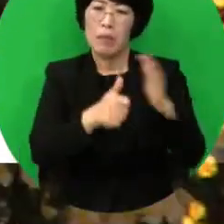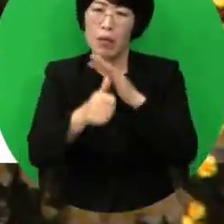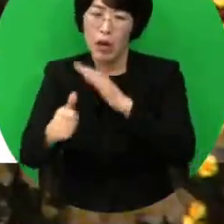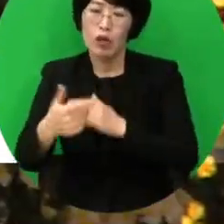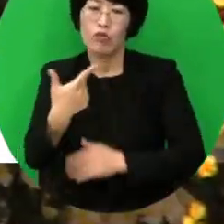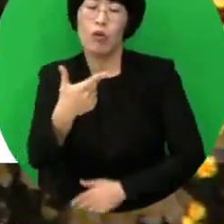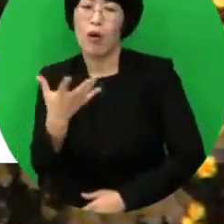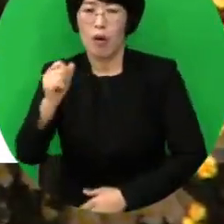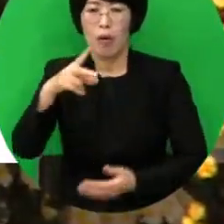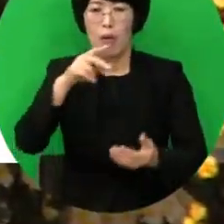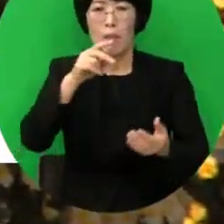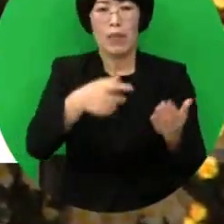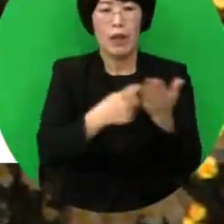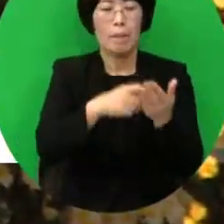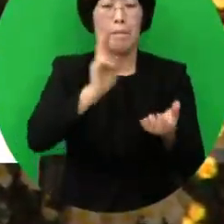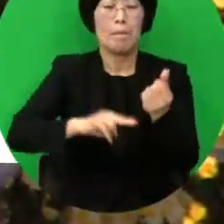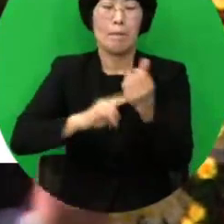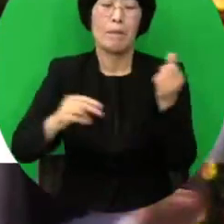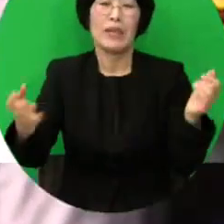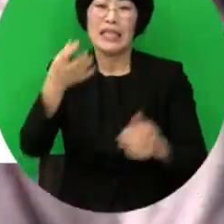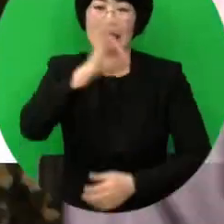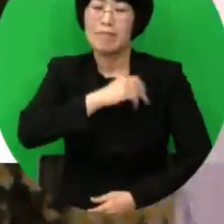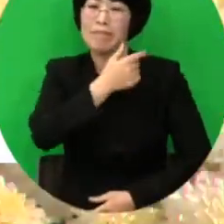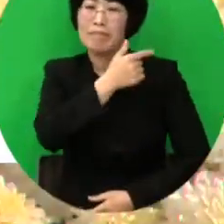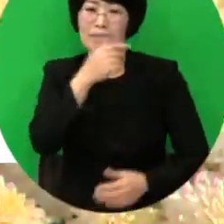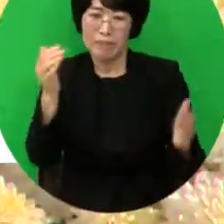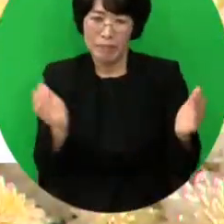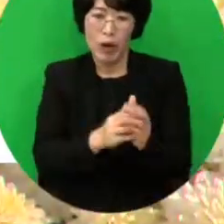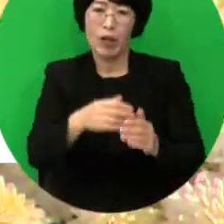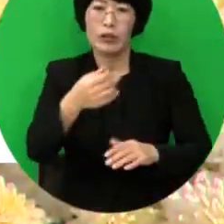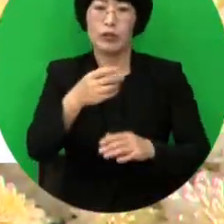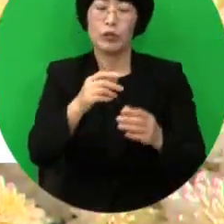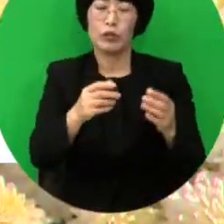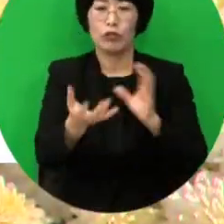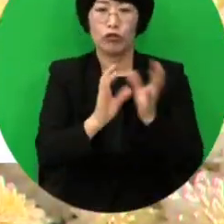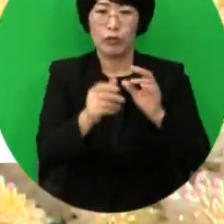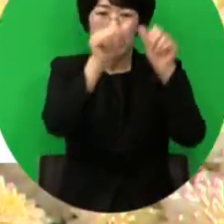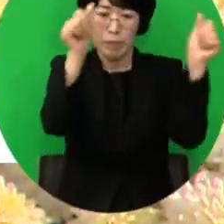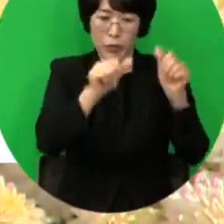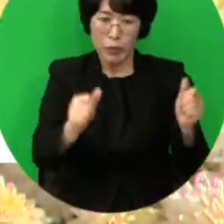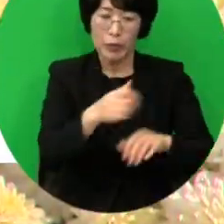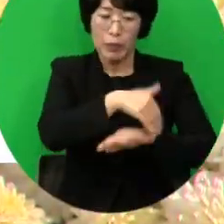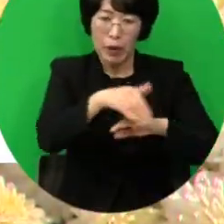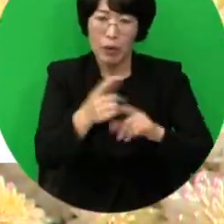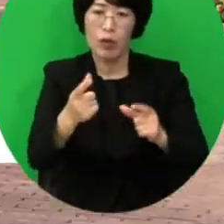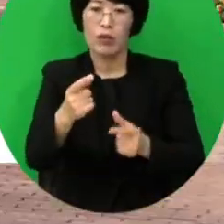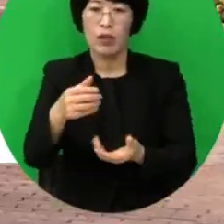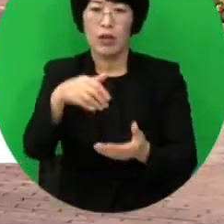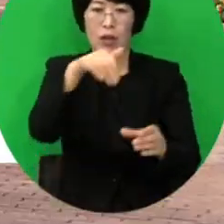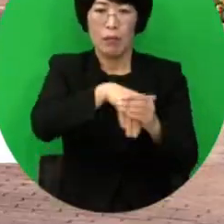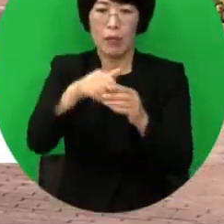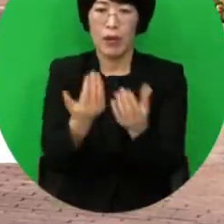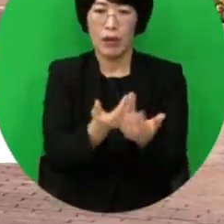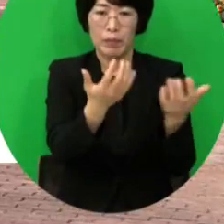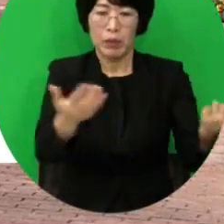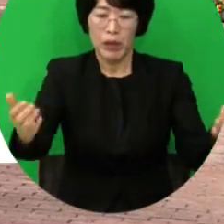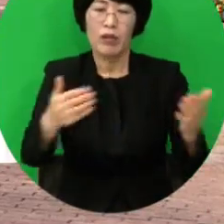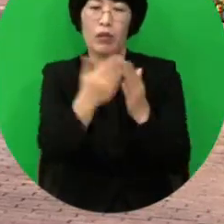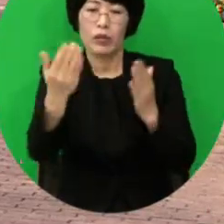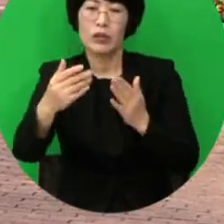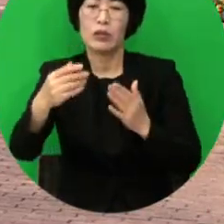입장권 판매 수익을 냈으며 국화조형물 기획 연출과 명품 국화 분재 전시회, 친환경 축제장